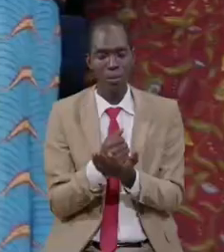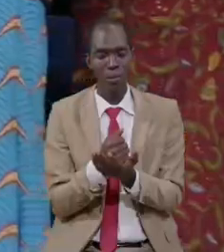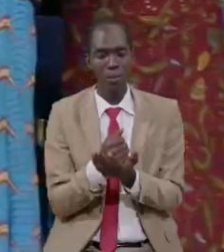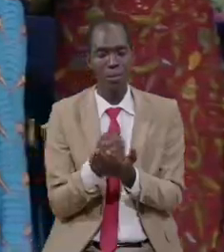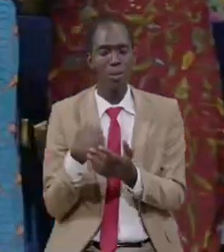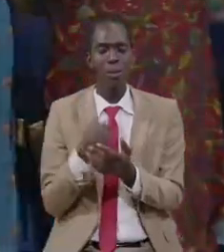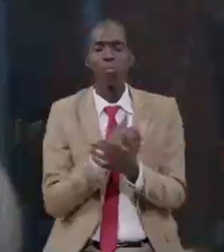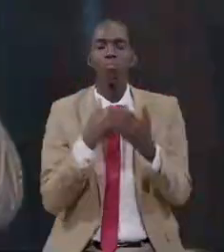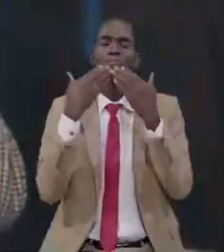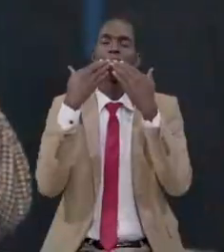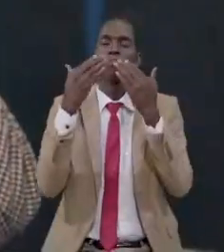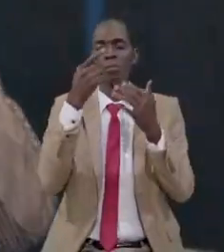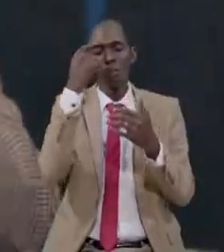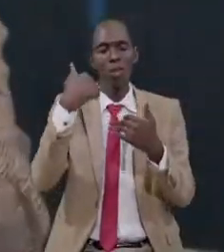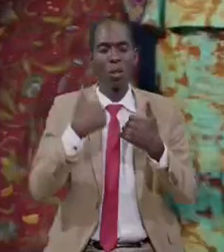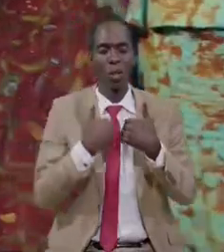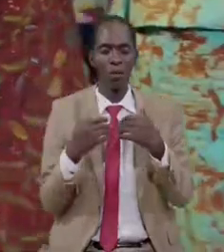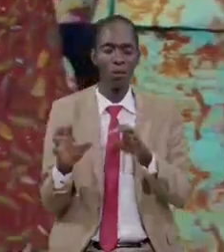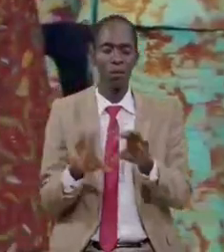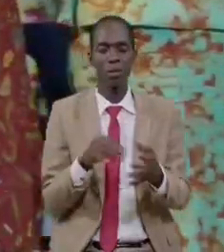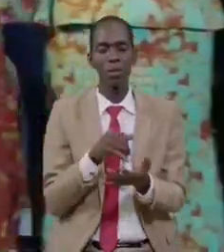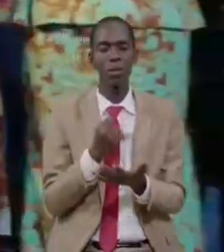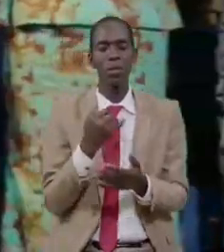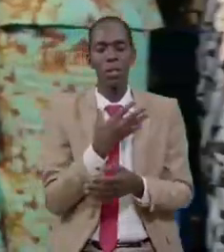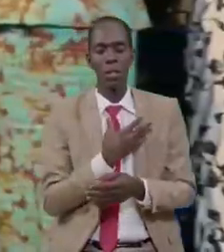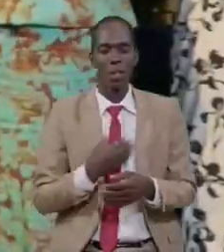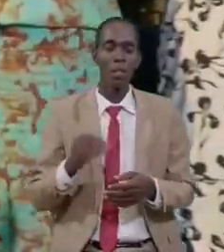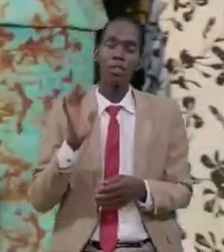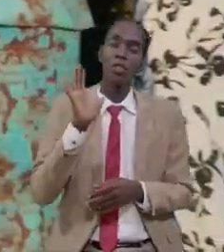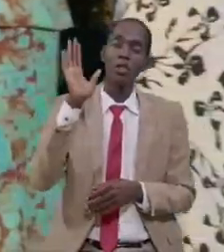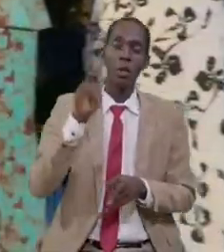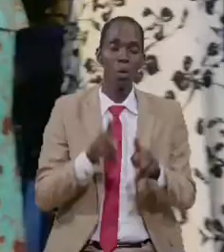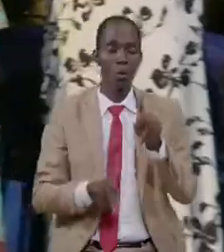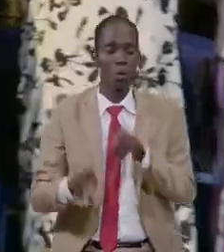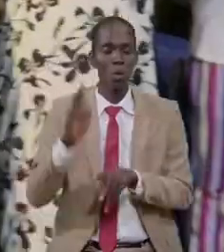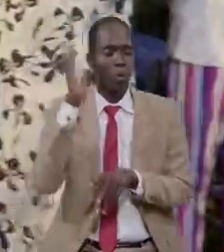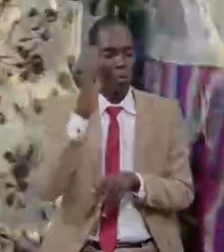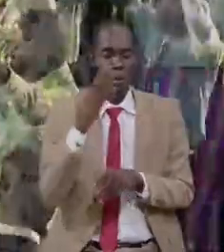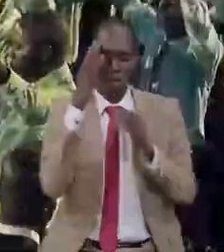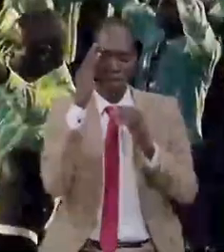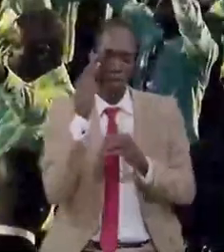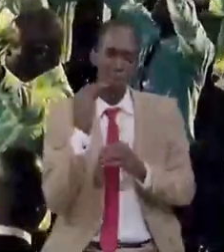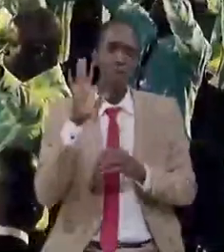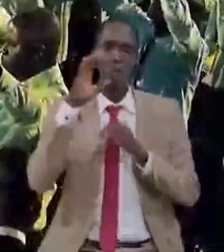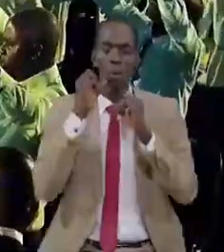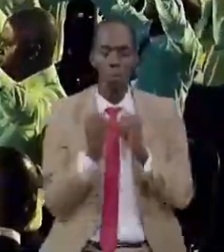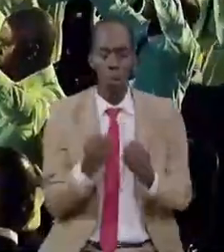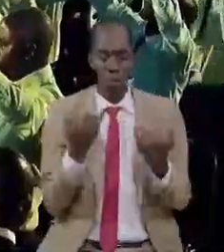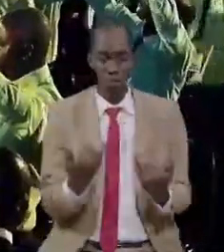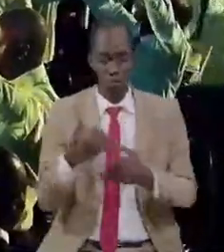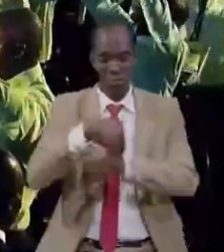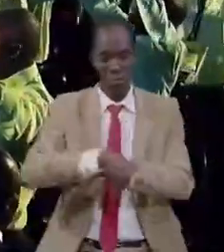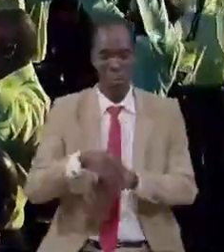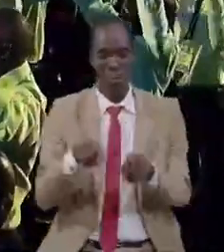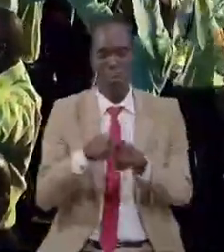Merci Seigneur pour l'exaucement. Et ton peuple va expérimenter ta puissance même ce soir